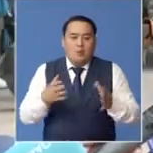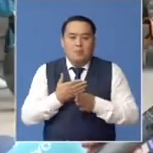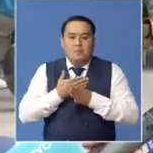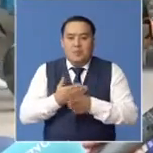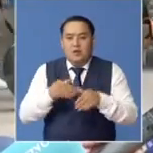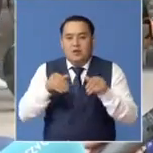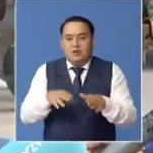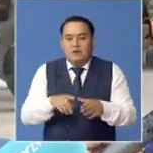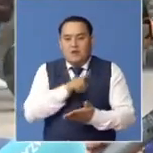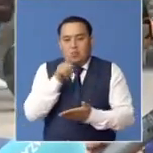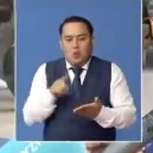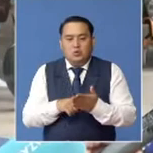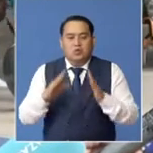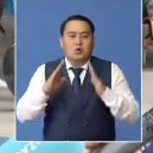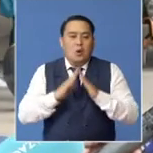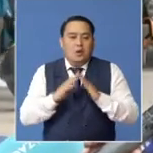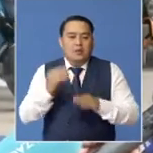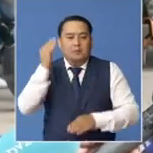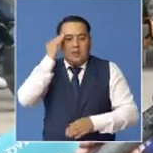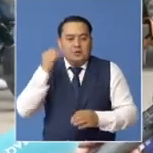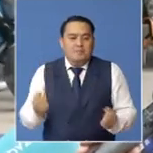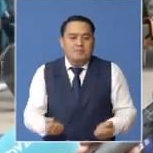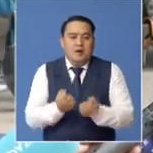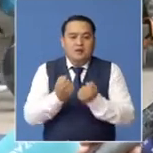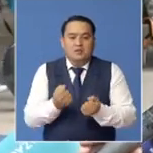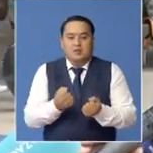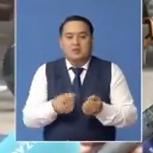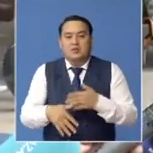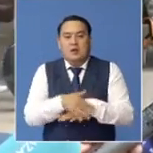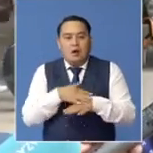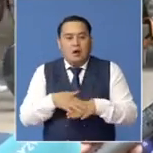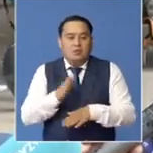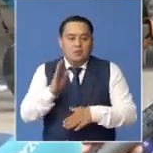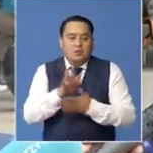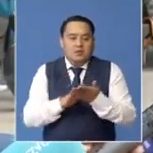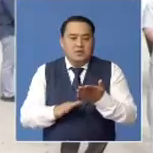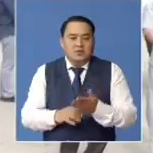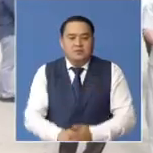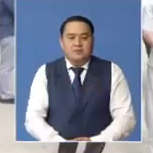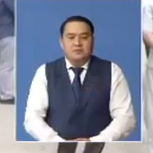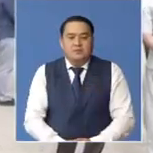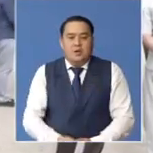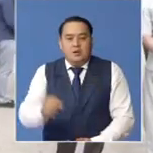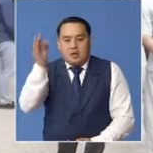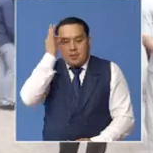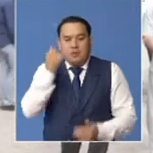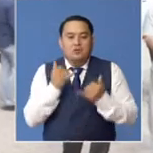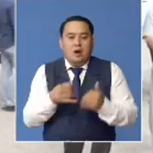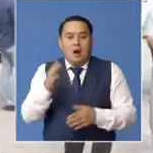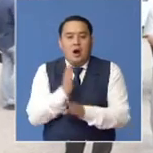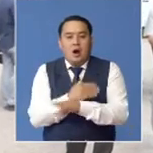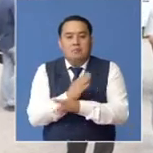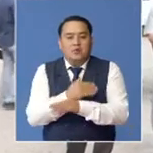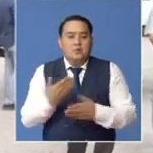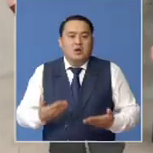нам решать вопросы с жильем. Данные меры поддержки социально уязвимых слоев населения будут продолжены. Напомним, сейчас в Капшигае